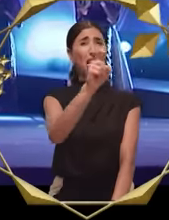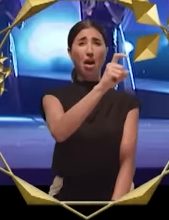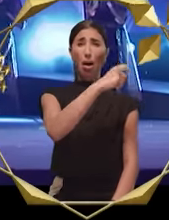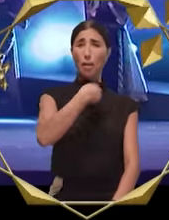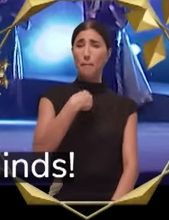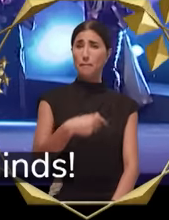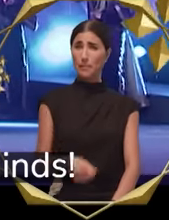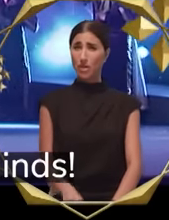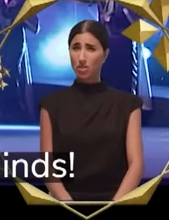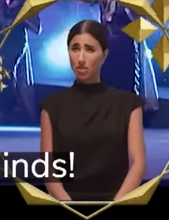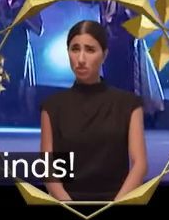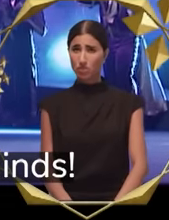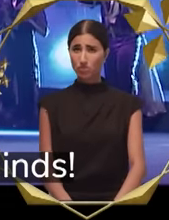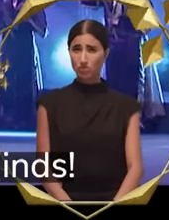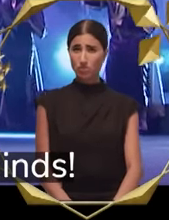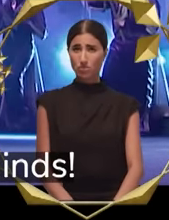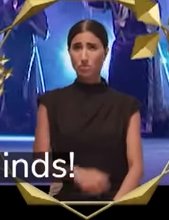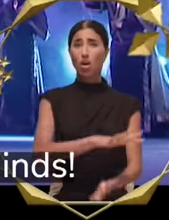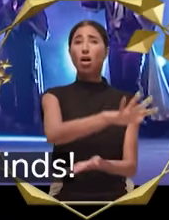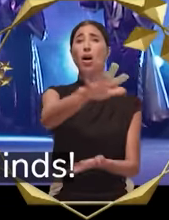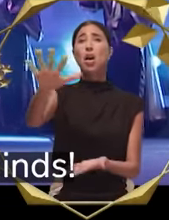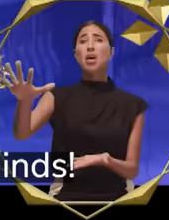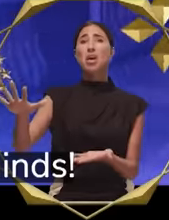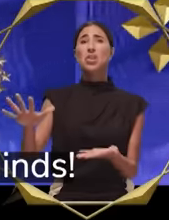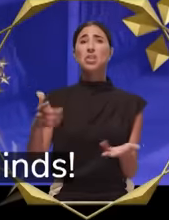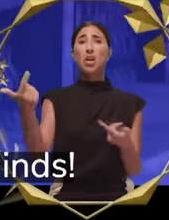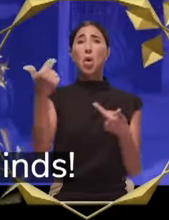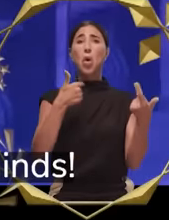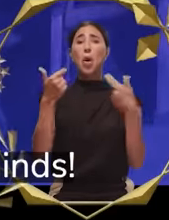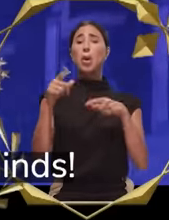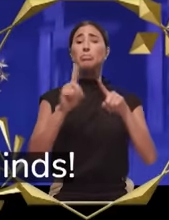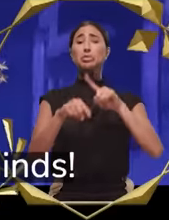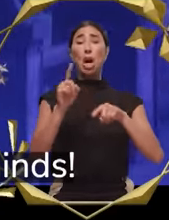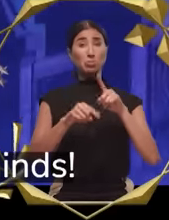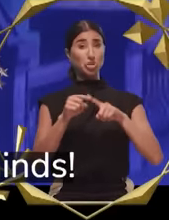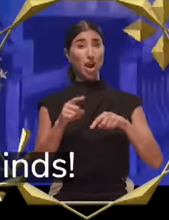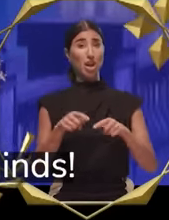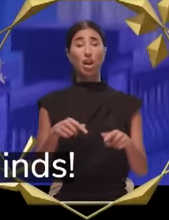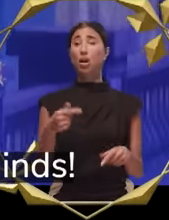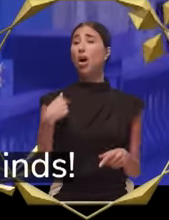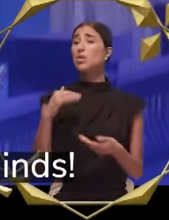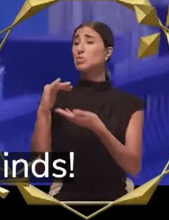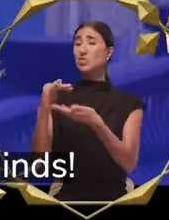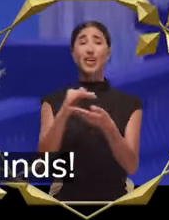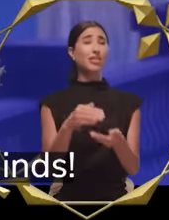أقول يفتح جيوبا وأفواح يطلق أرواحا